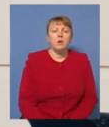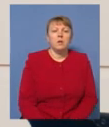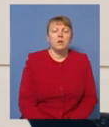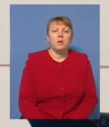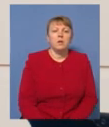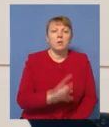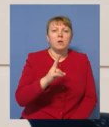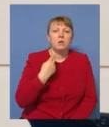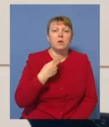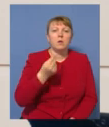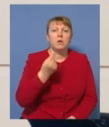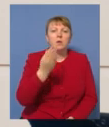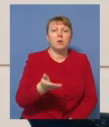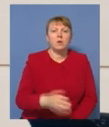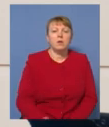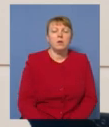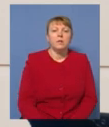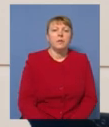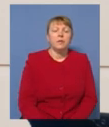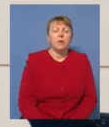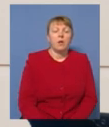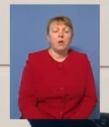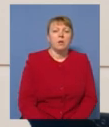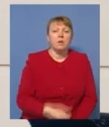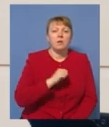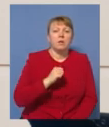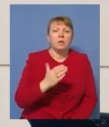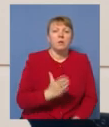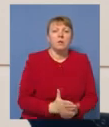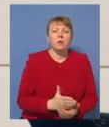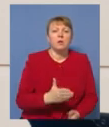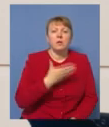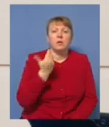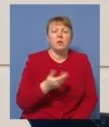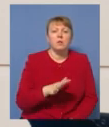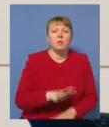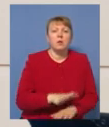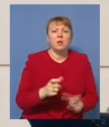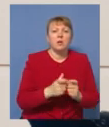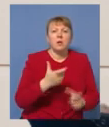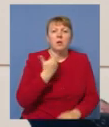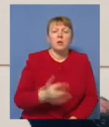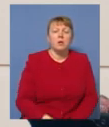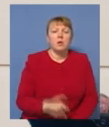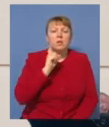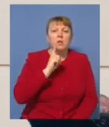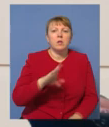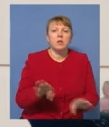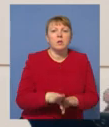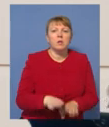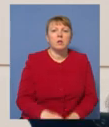Якобы им кто-то должен перечислить денежные средства под предлогом, что у них самих не имеется банковской карты или они временно